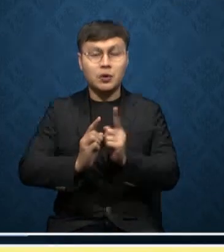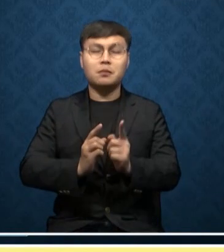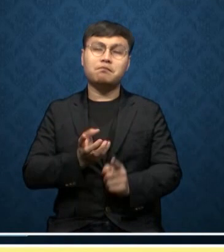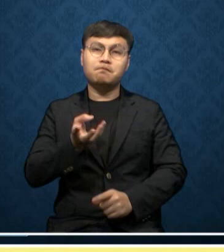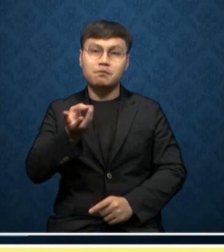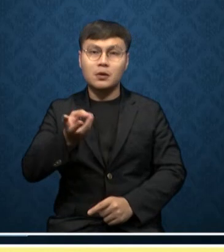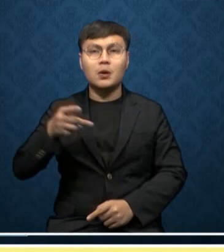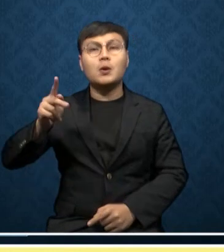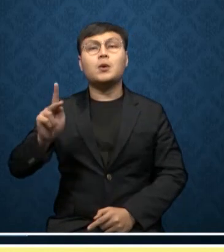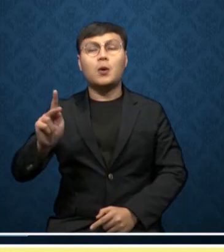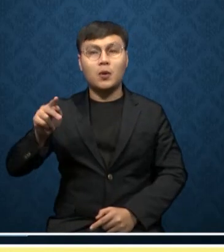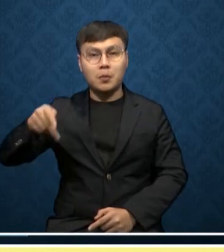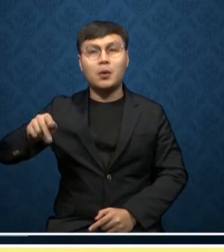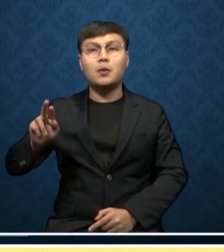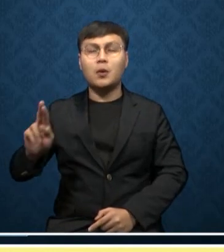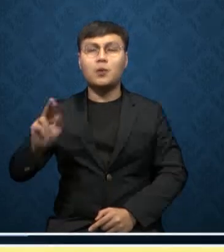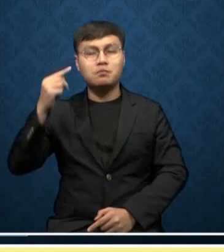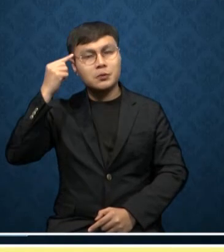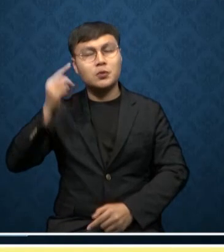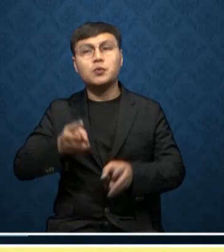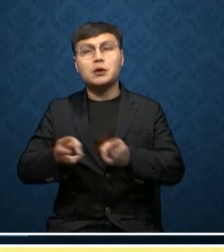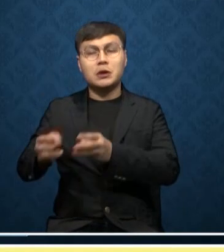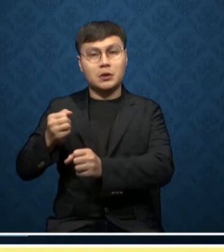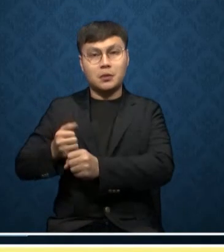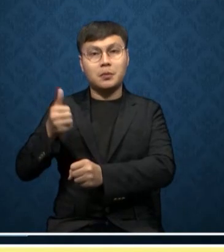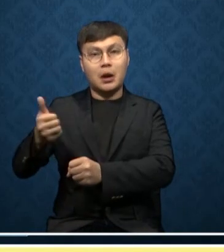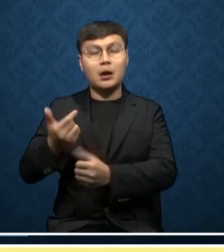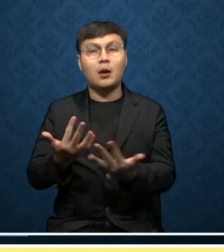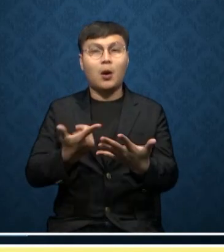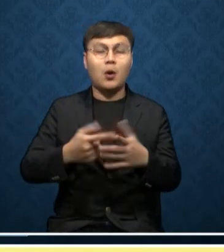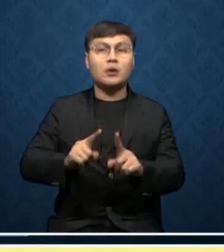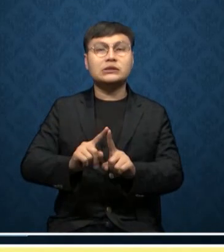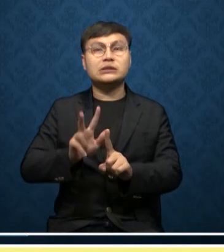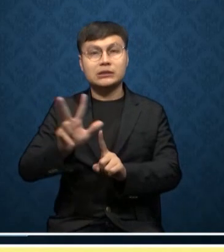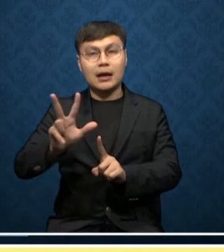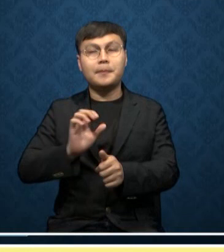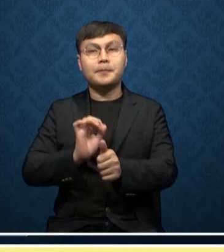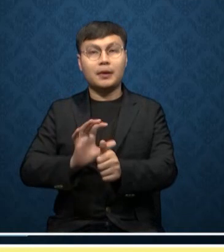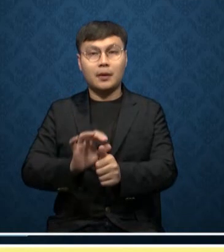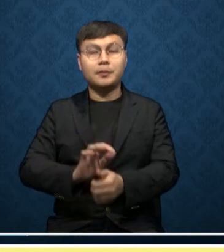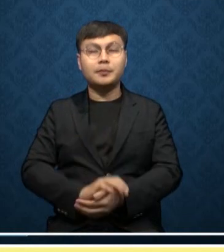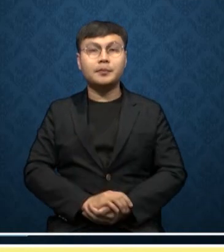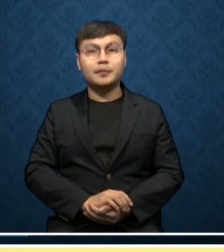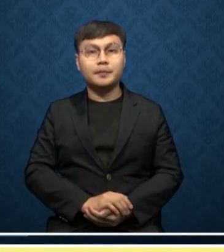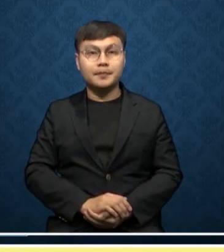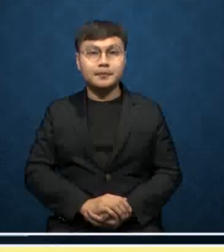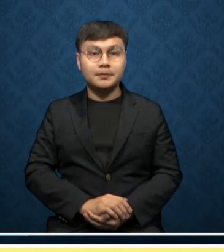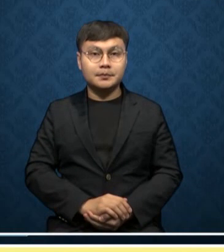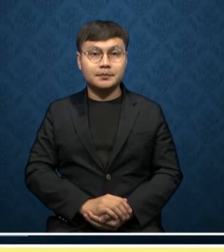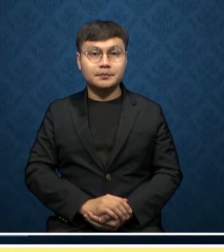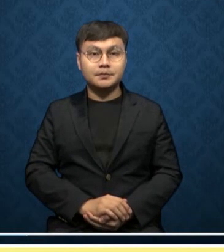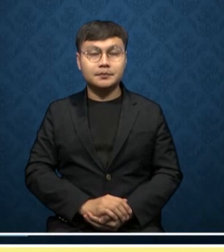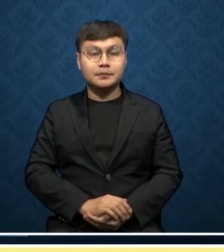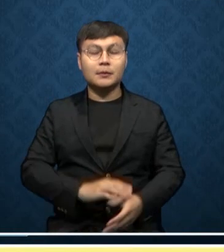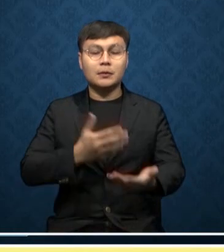กพรต้องมีแนวทางที่จะทำได้เดี๋ยวเราจะมีข้อเสนอในข้อ 3นะครับเอ่อในการ